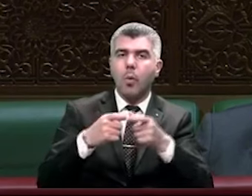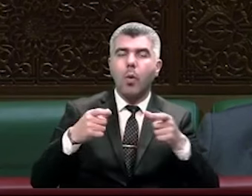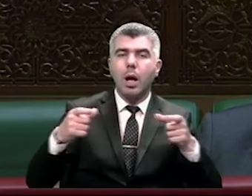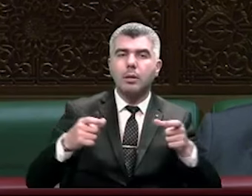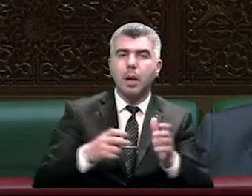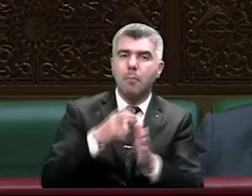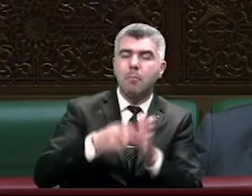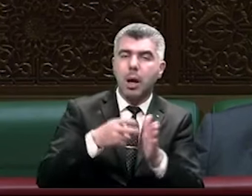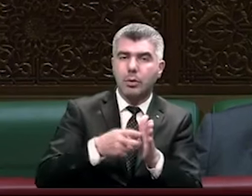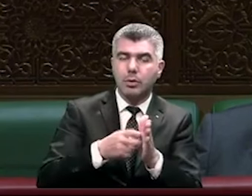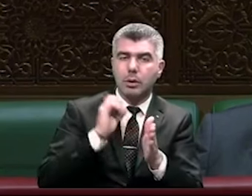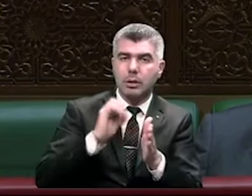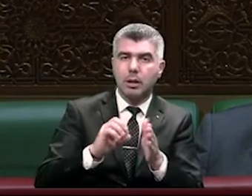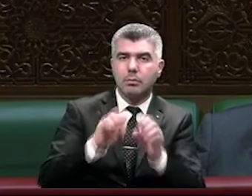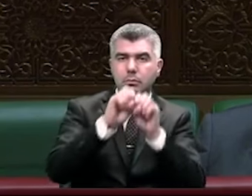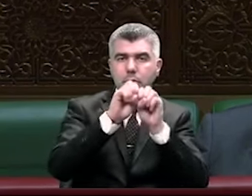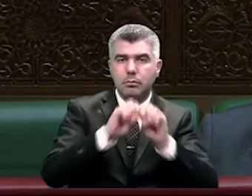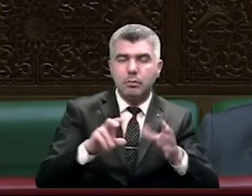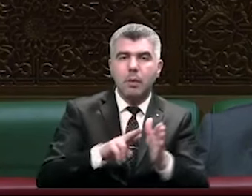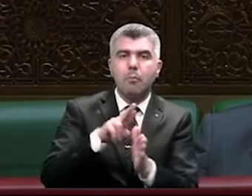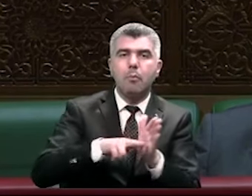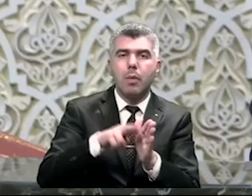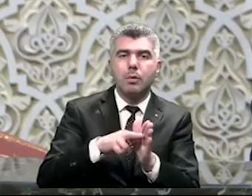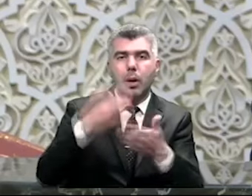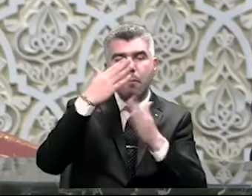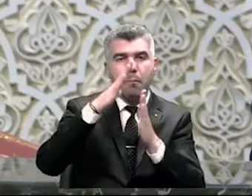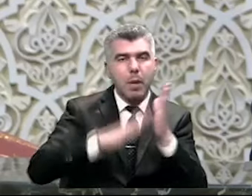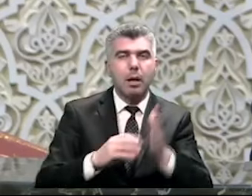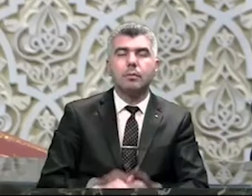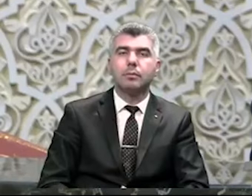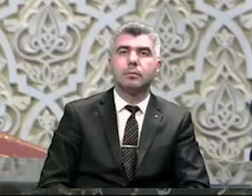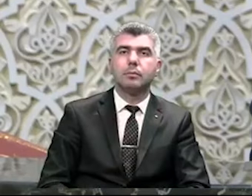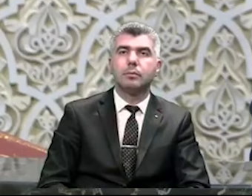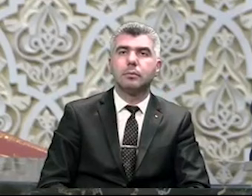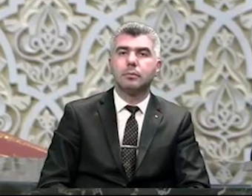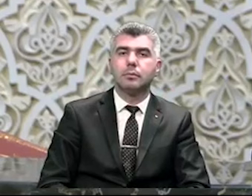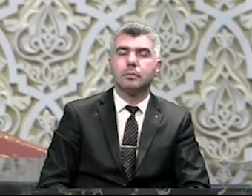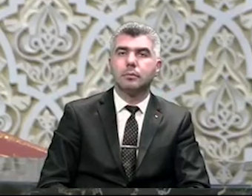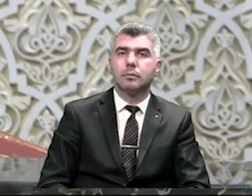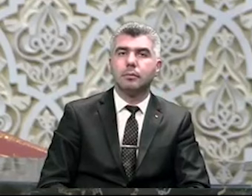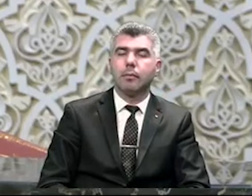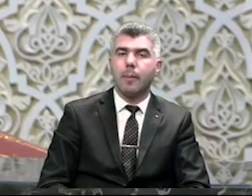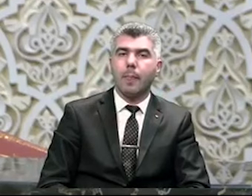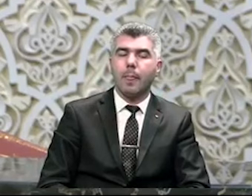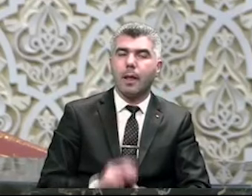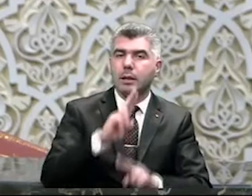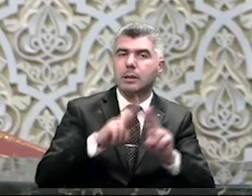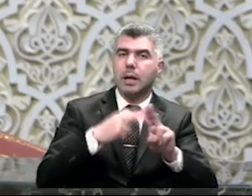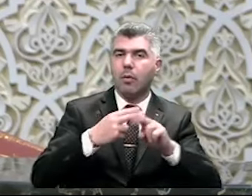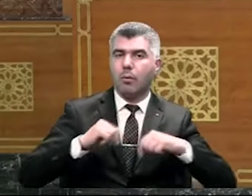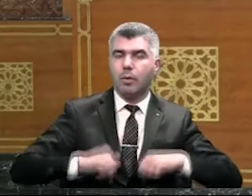النقل السكاكي لتغطيه جميع جهات المملكه شكرا السيد المستشار المحترم الكلمه لكم السيد الوزير الاجابه